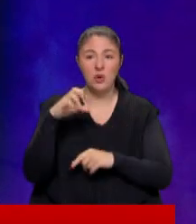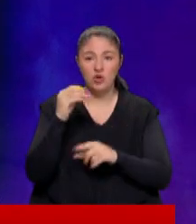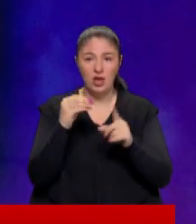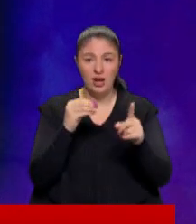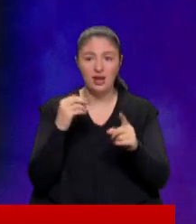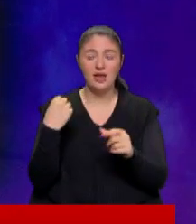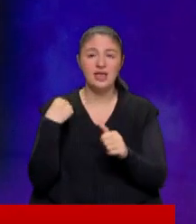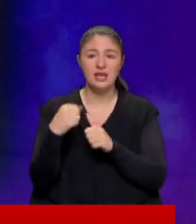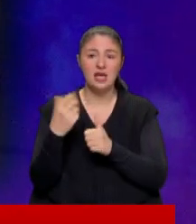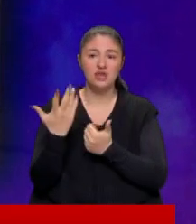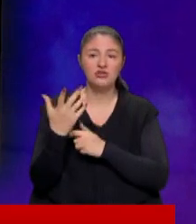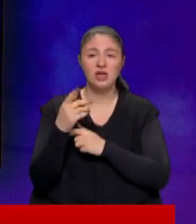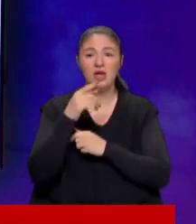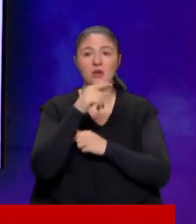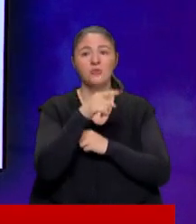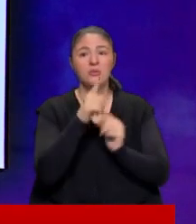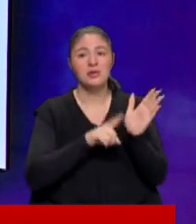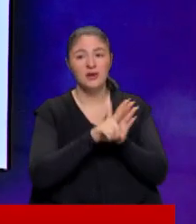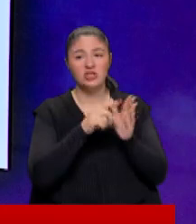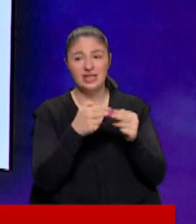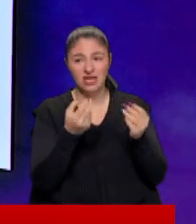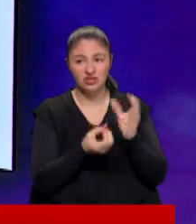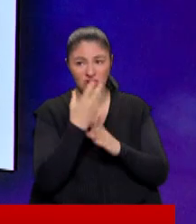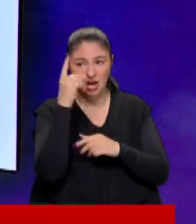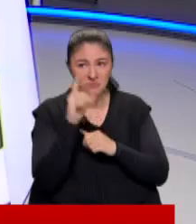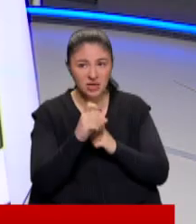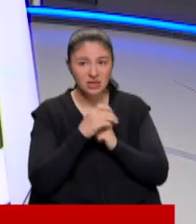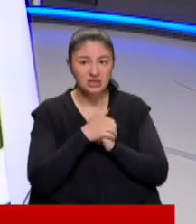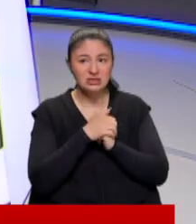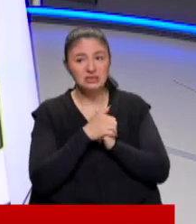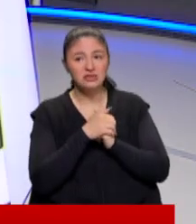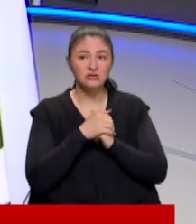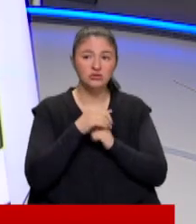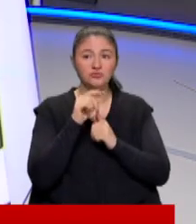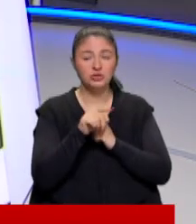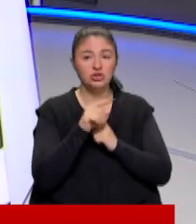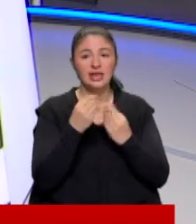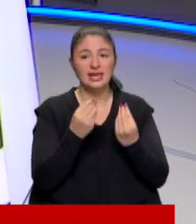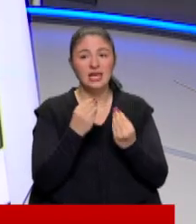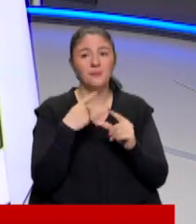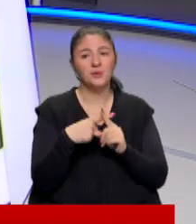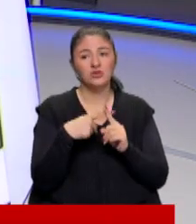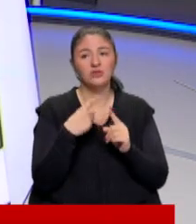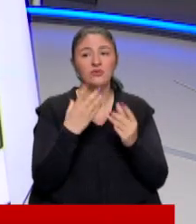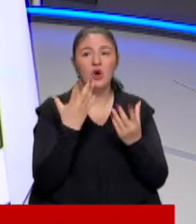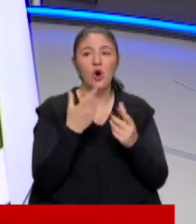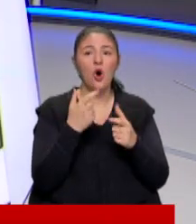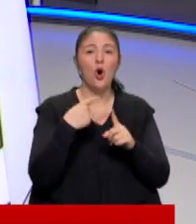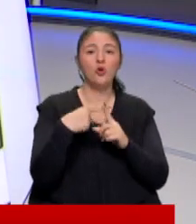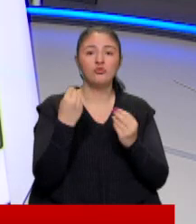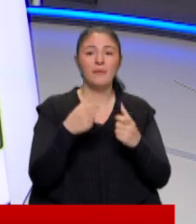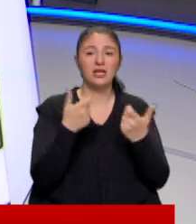yine şimdi buradan bir başarı öyküsü fen çıkar mı? Belki bunu iyi, pozitif, olumlu bir gelişme